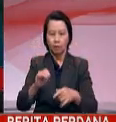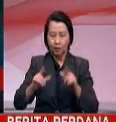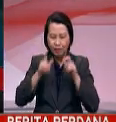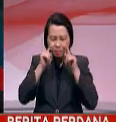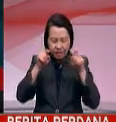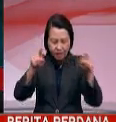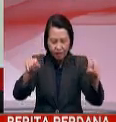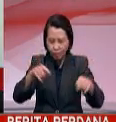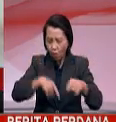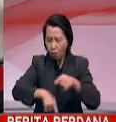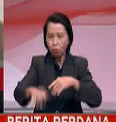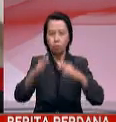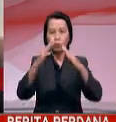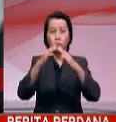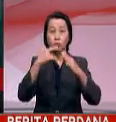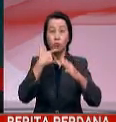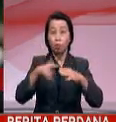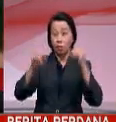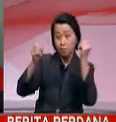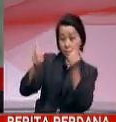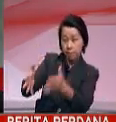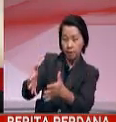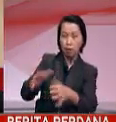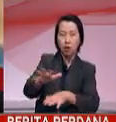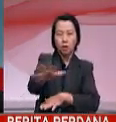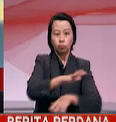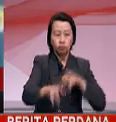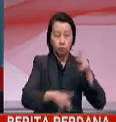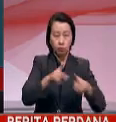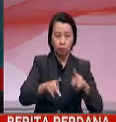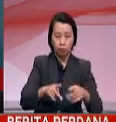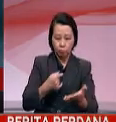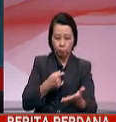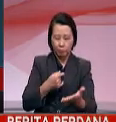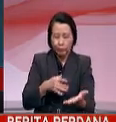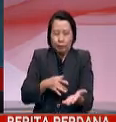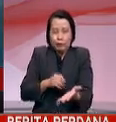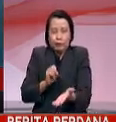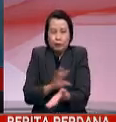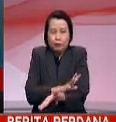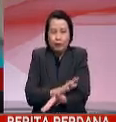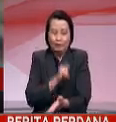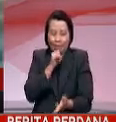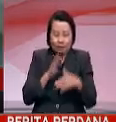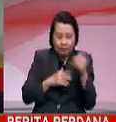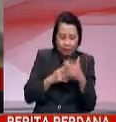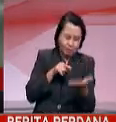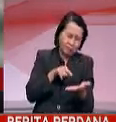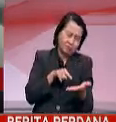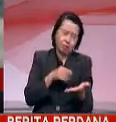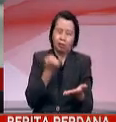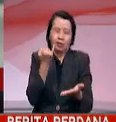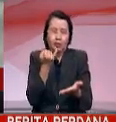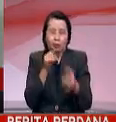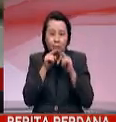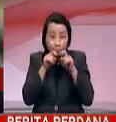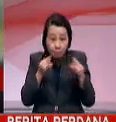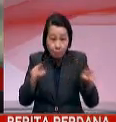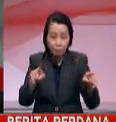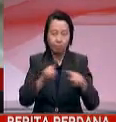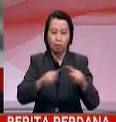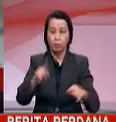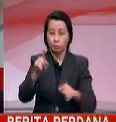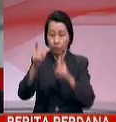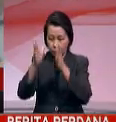memenuhi setiap pelosok rumah lama yang terbiar. Rata-rata warga maya meluahkan rasa geli dan tidak selesa menyaksikan keadaan itu.